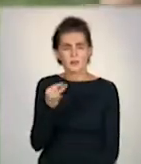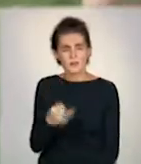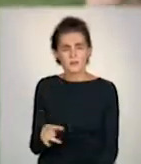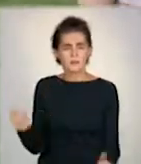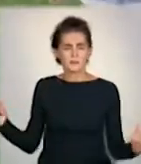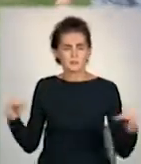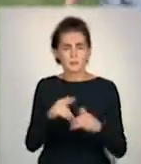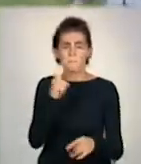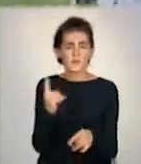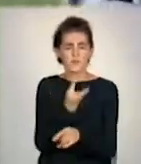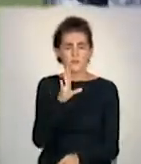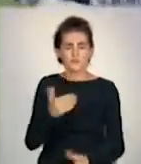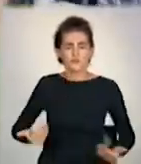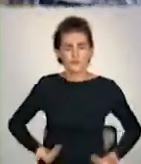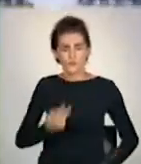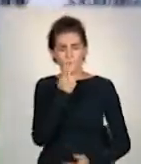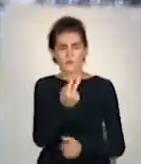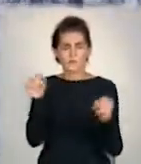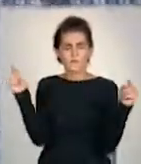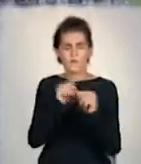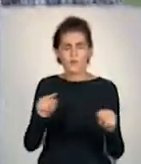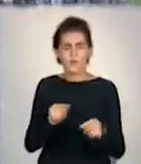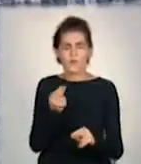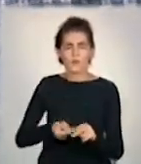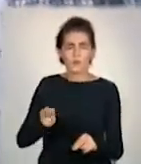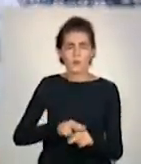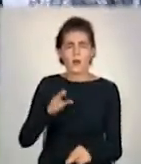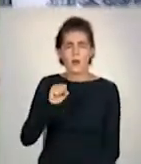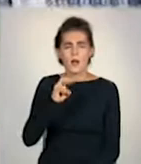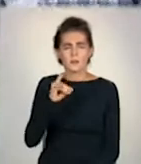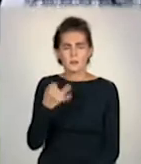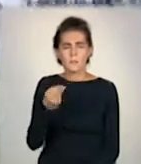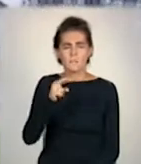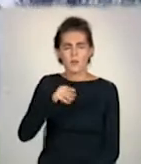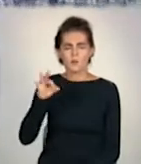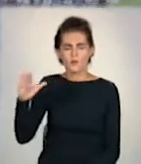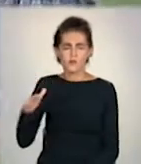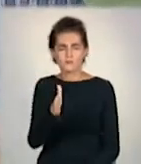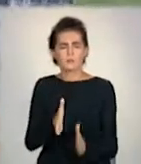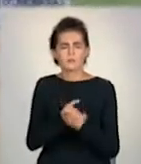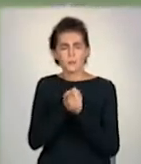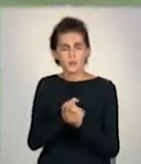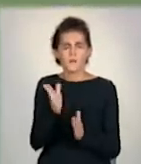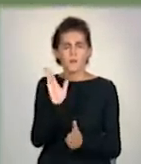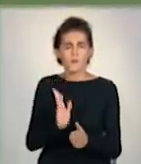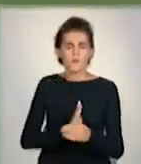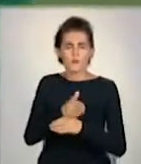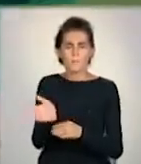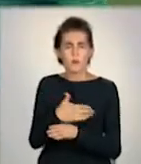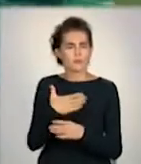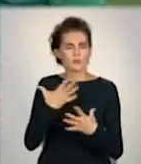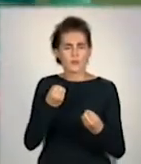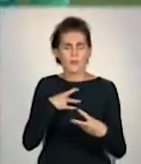Здравствуйте. Вони вперше у житті бачать зірку світового масштабу. Андрій Пятов тисне руки гостям з Маріуполя. Ми не зустрічалися